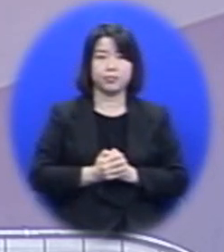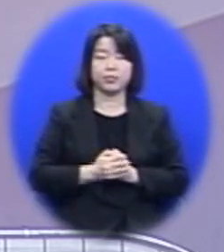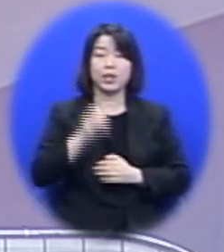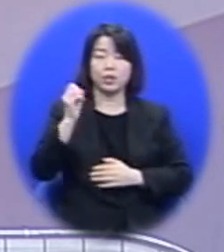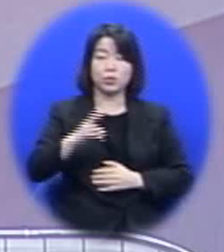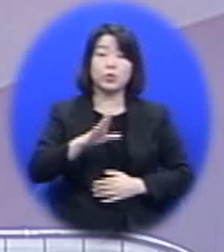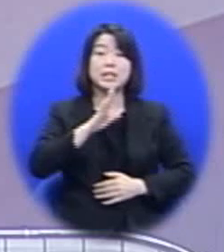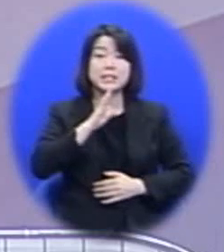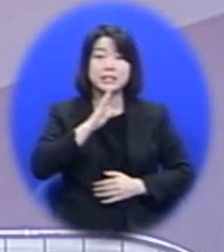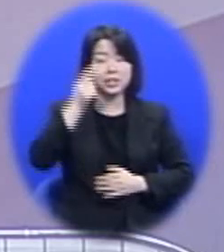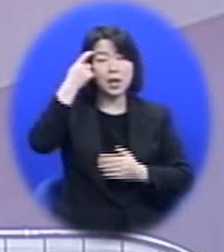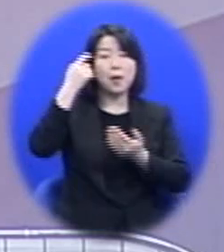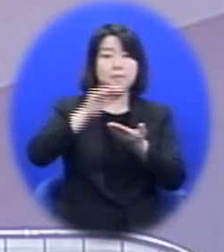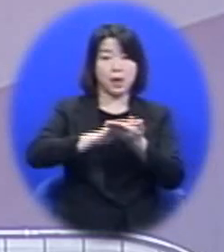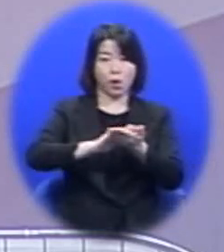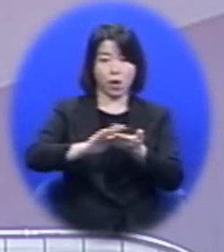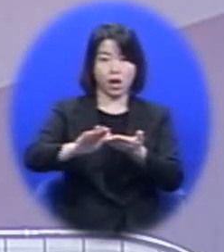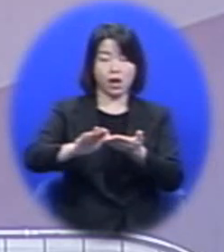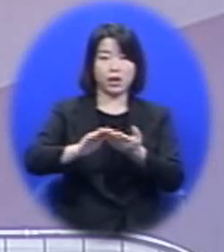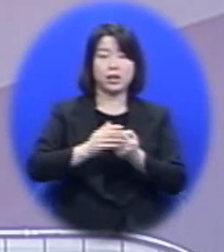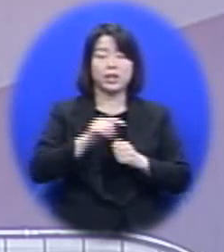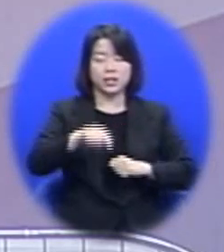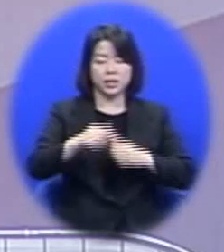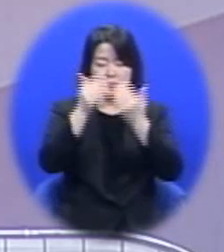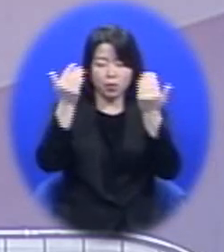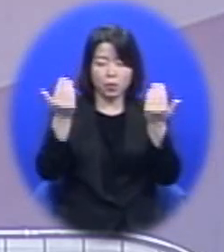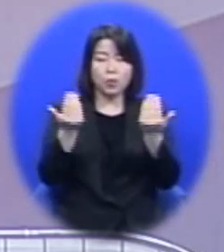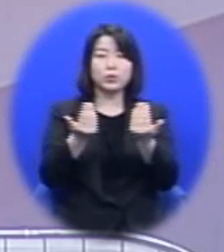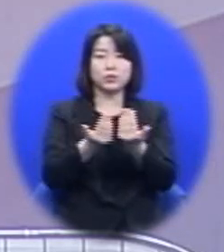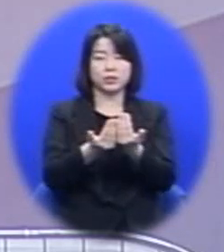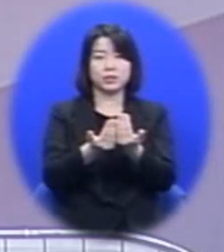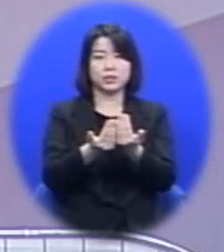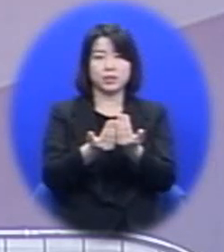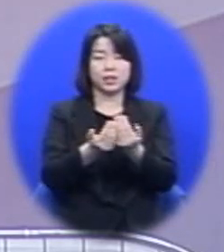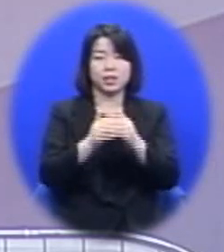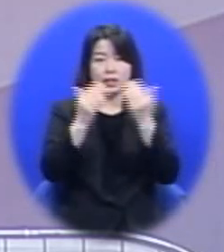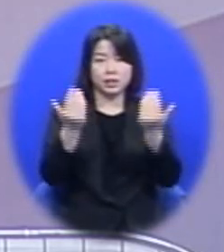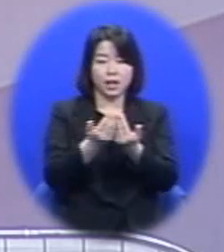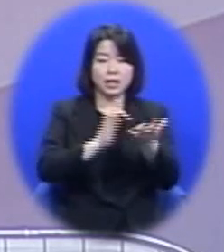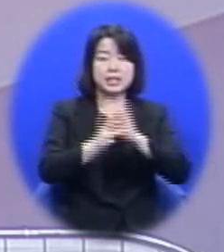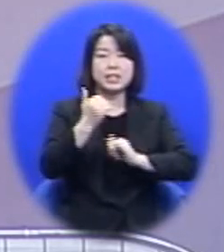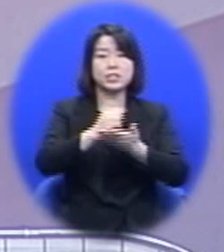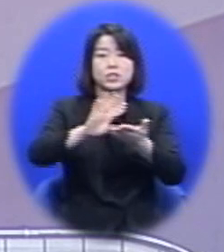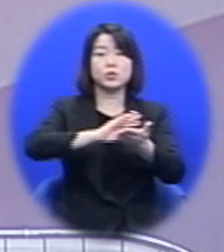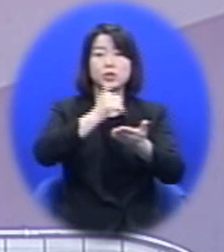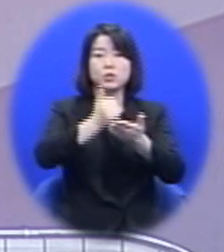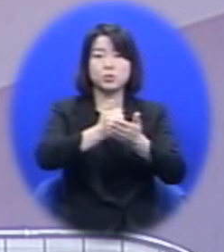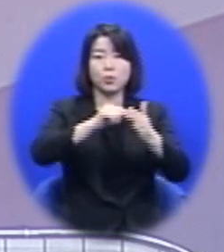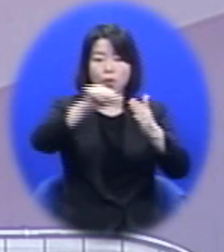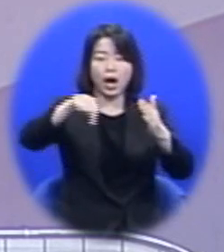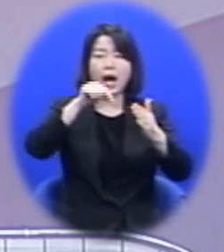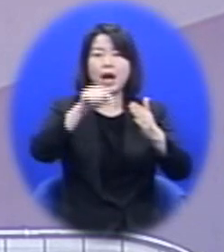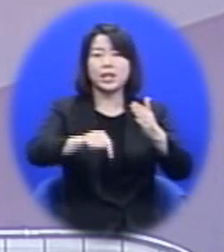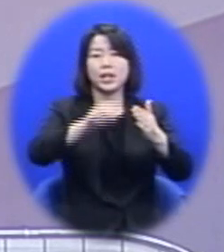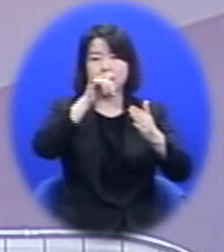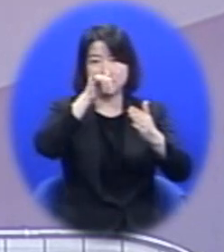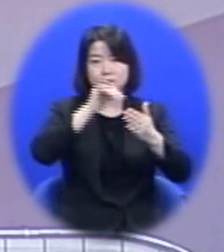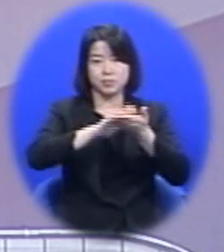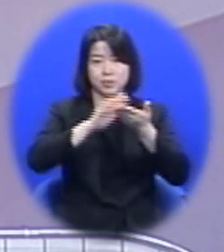그리고 진실과 평화 이 모든 것은 다 예수 그리스도 안에 있습니다.